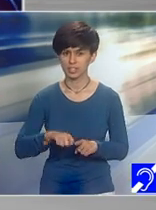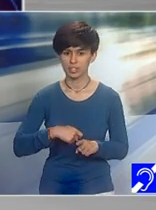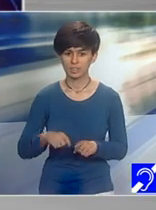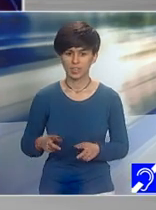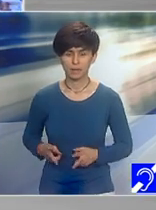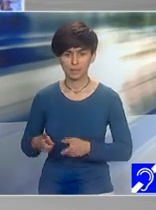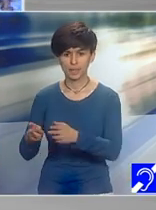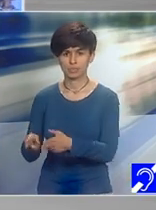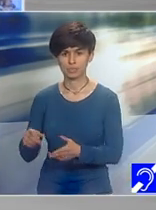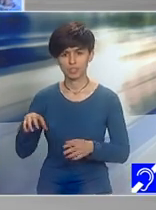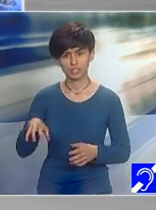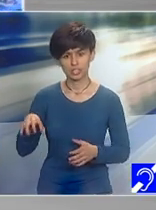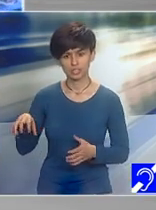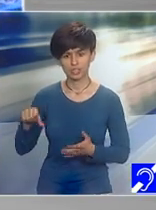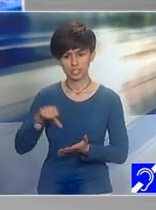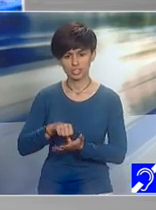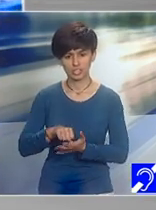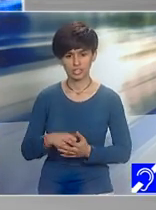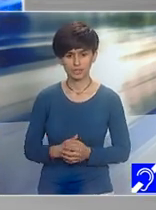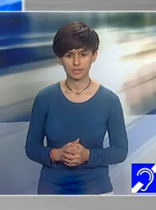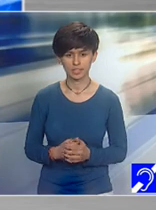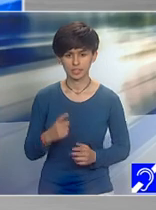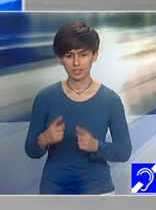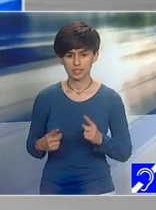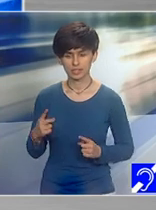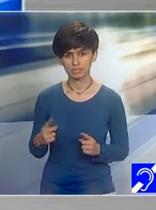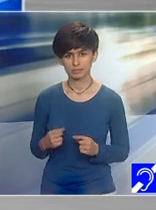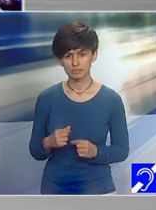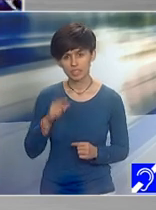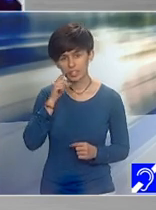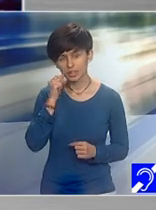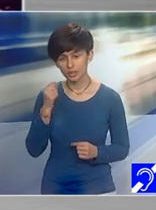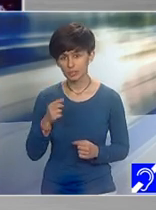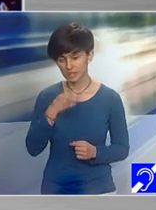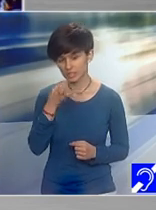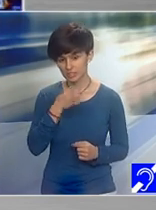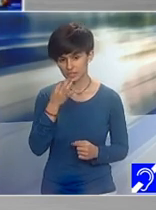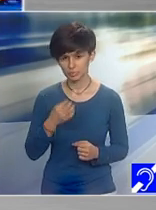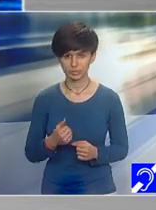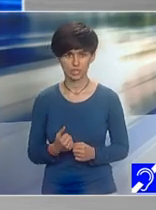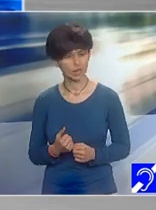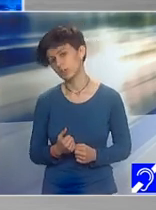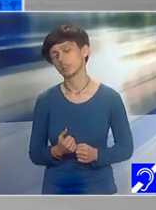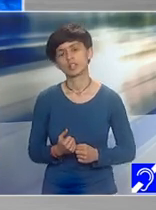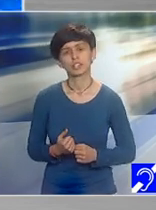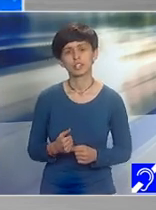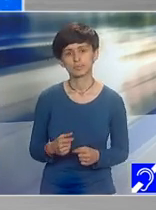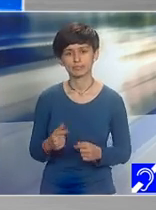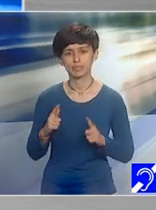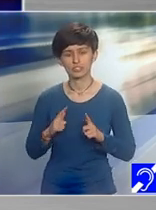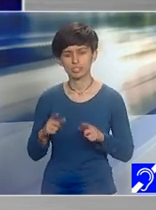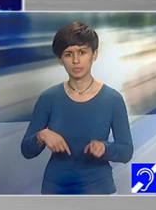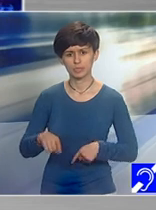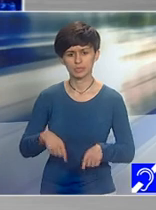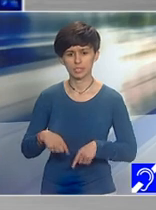cu care sunt foarte de acord. În momentul în care toată lumea cărcotea, uite, iarăși ne țin în trafic, eu eram gigă contra, care spunea, nu, trebuie